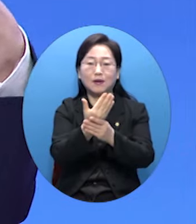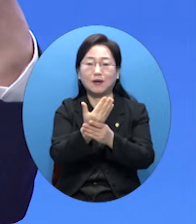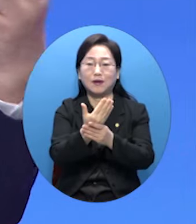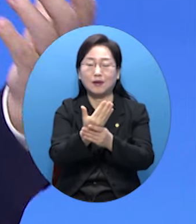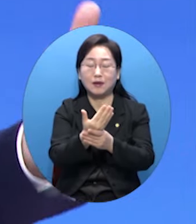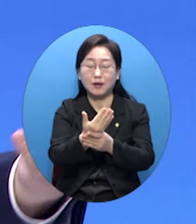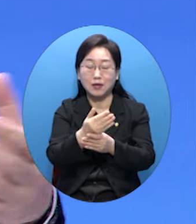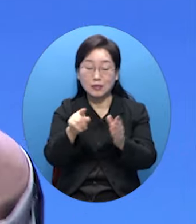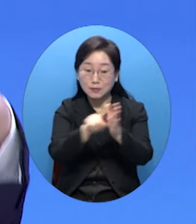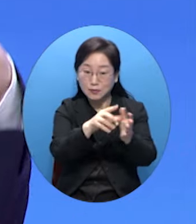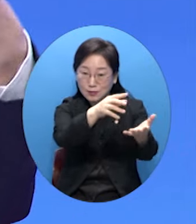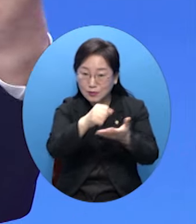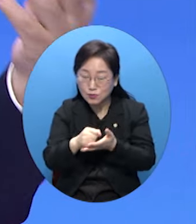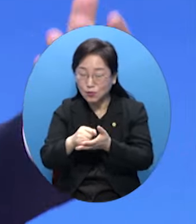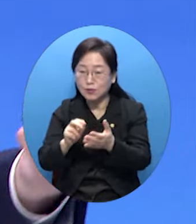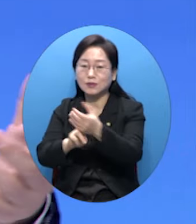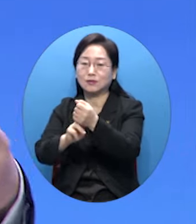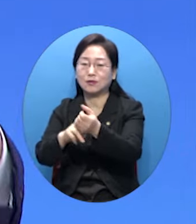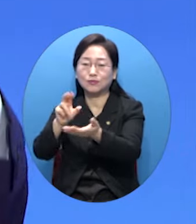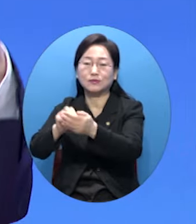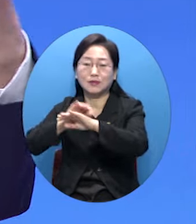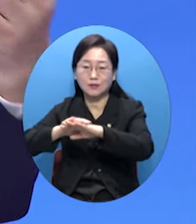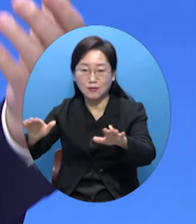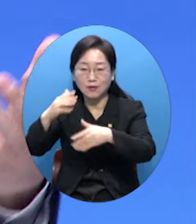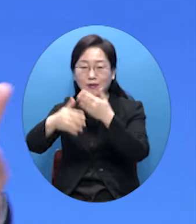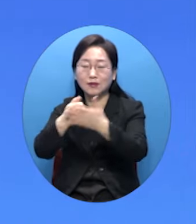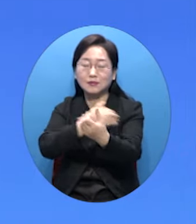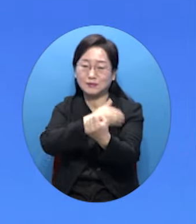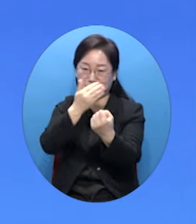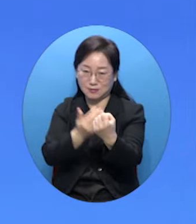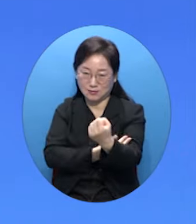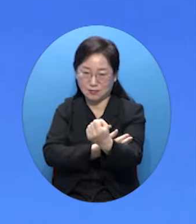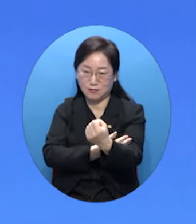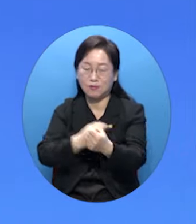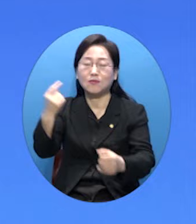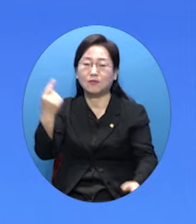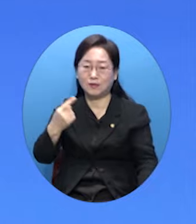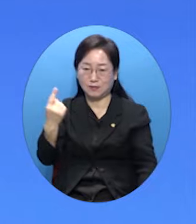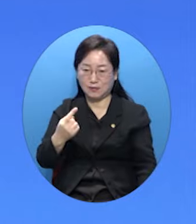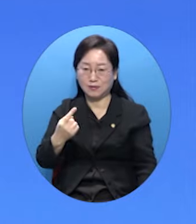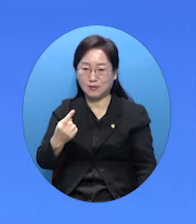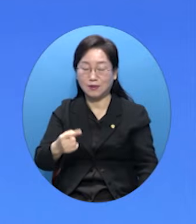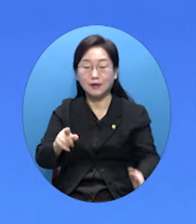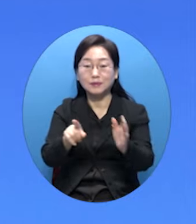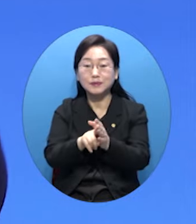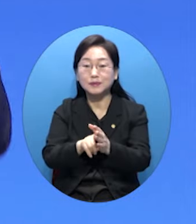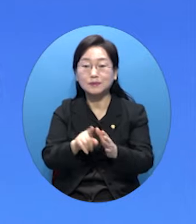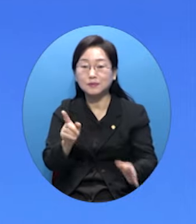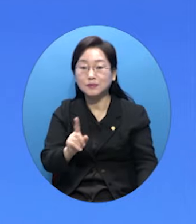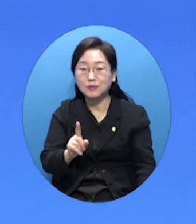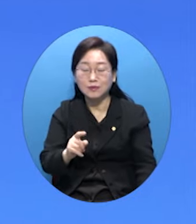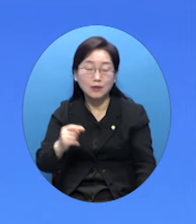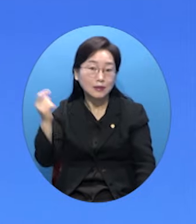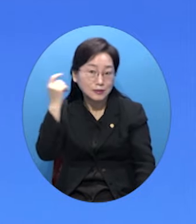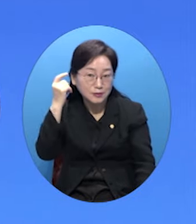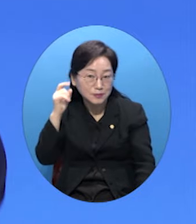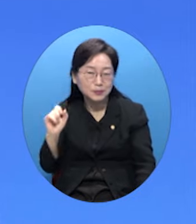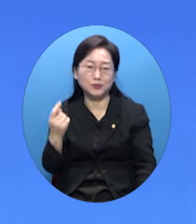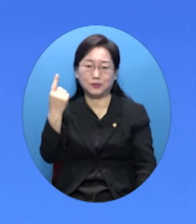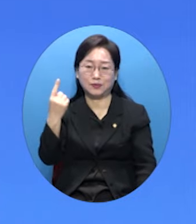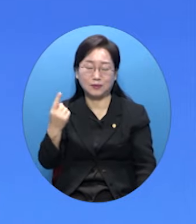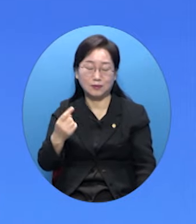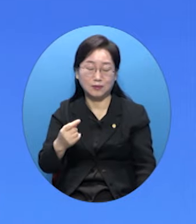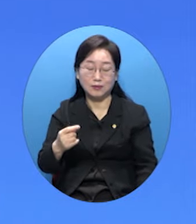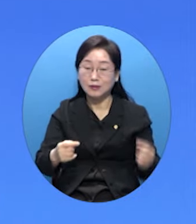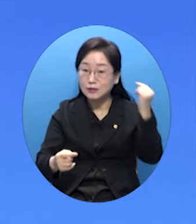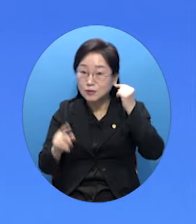내게 기적을 가져오고 문제를 해결하고 하나님의 능력이 우리 임하게 만들기 때문에 믿음은 들음에서 나며